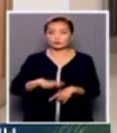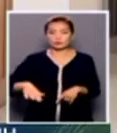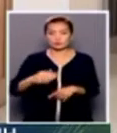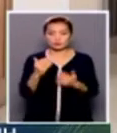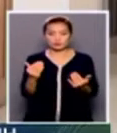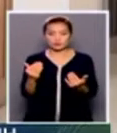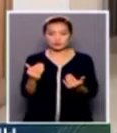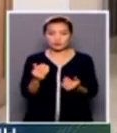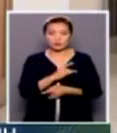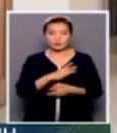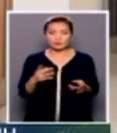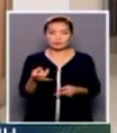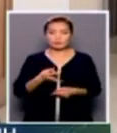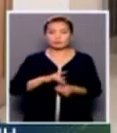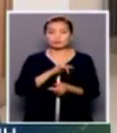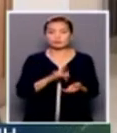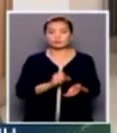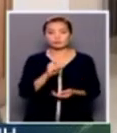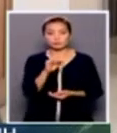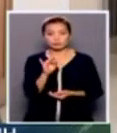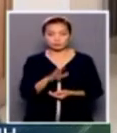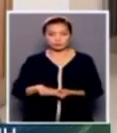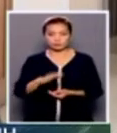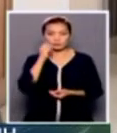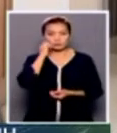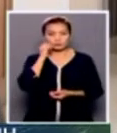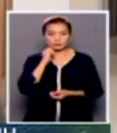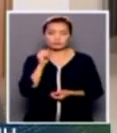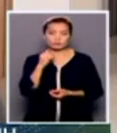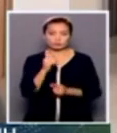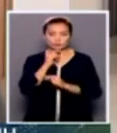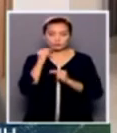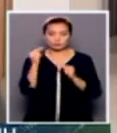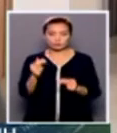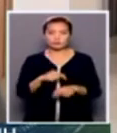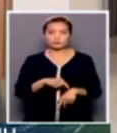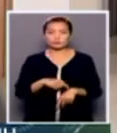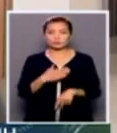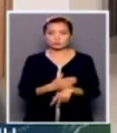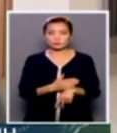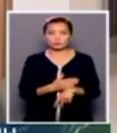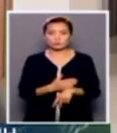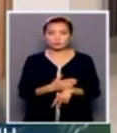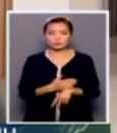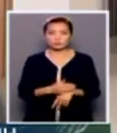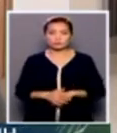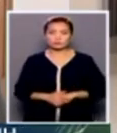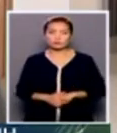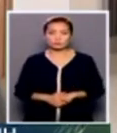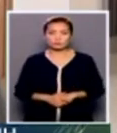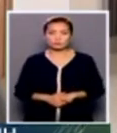әкімдігінде, аудан қала әкімдіктерінде ардагерлерге деген ерекше ықылас сезіліп тұр. Ол